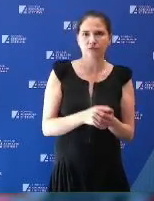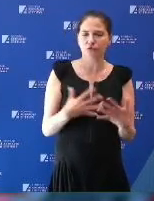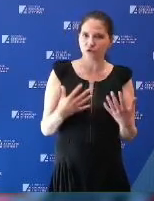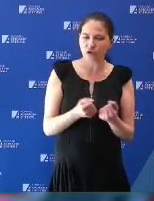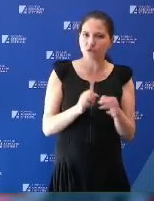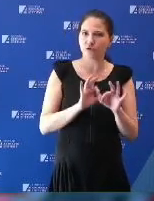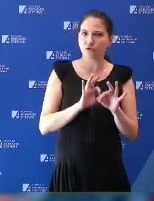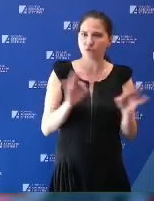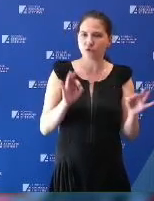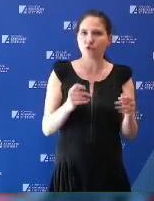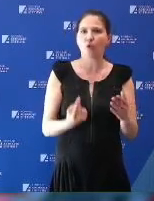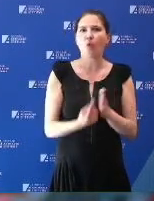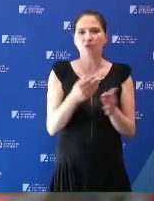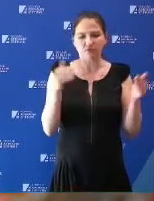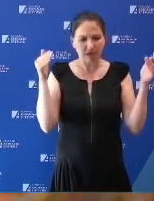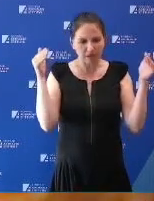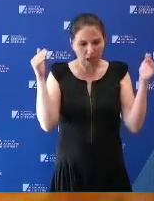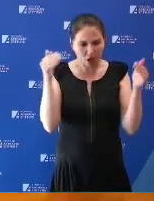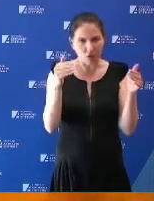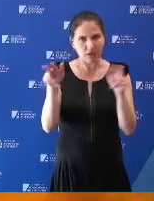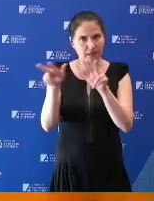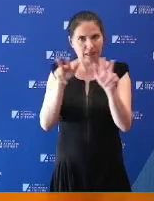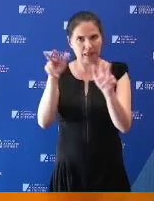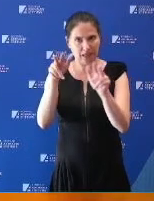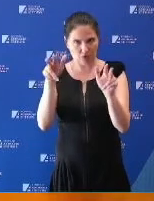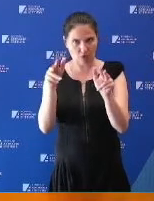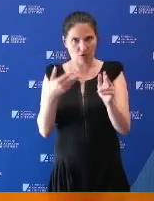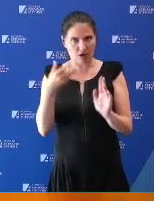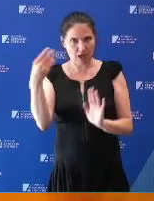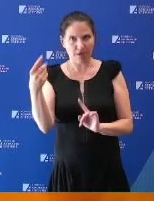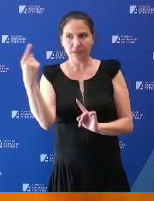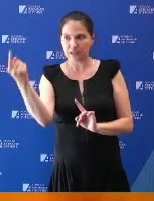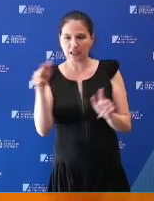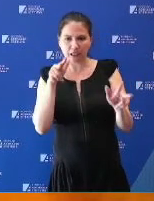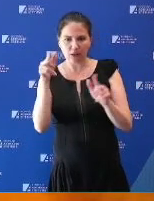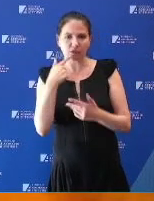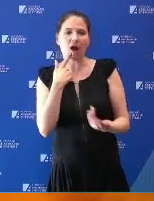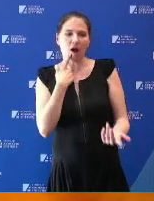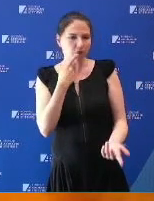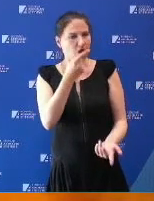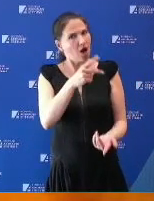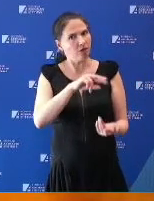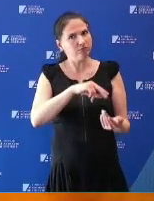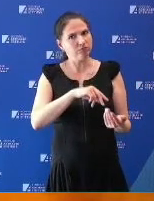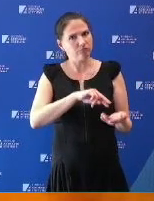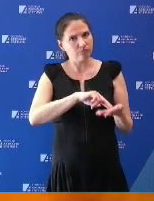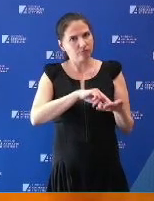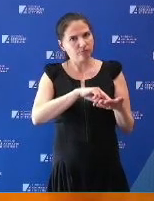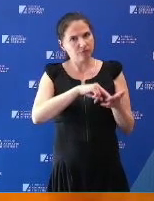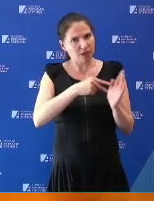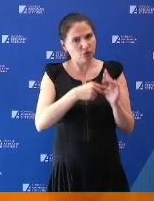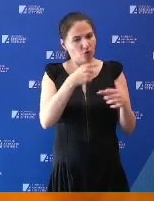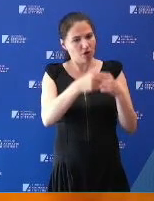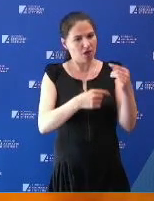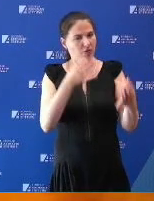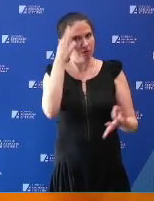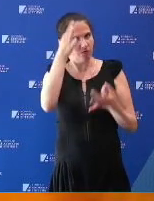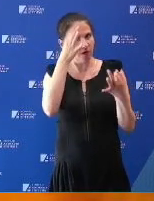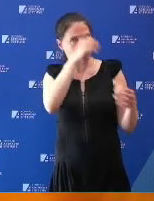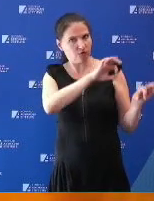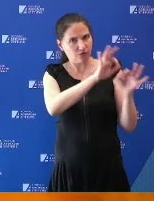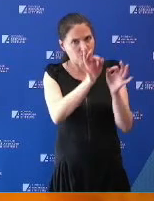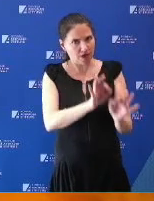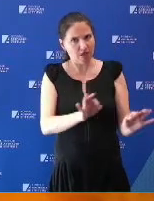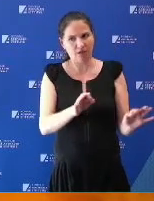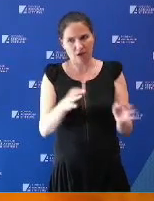hohes Vertrauen der Regierung in die Innovationsfähigkeit zu entwickeln. Und die Bevölkerung zieht da ganz gut